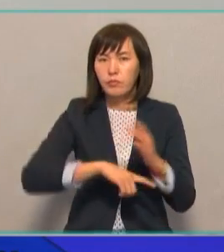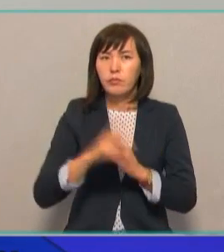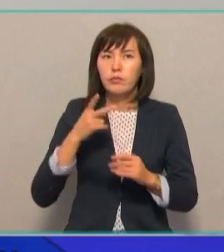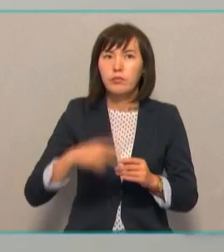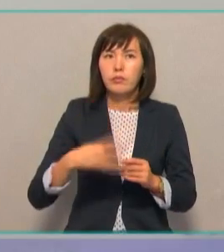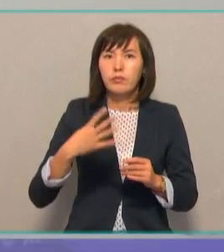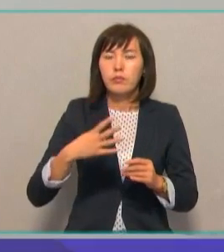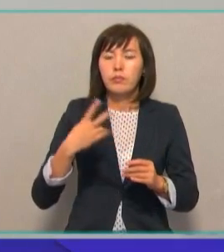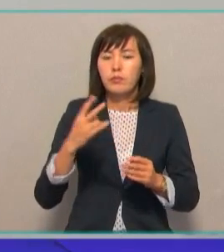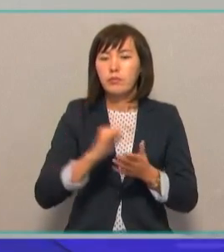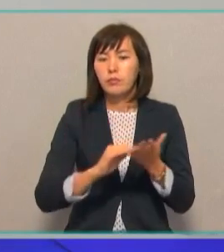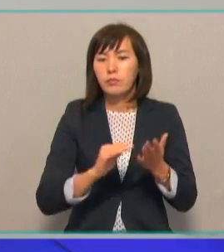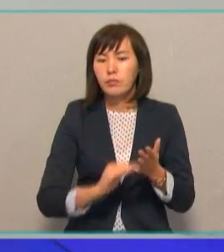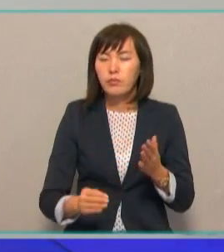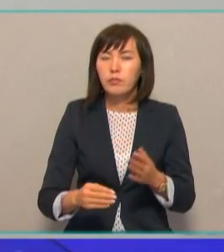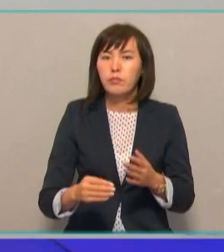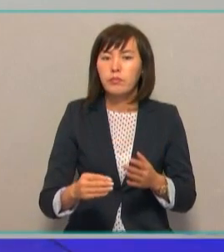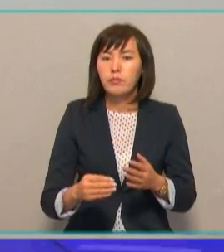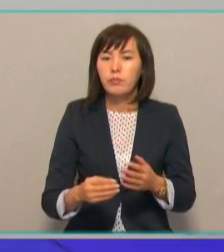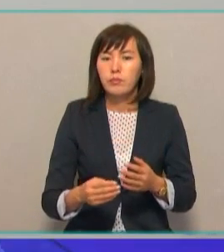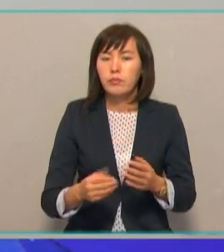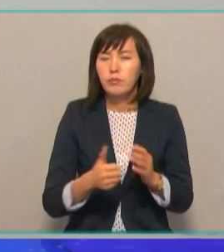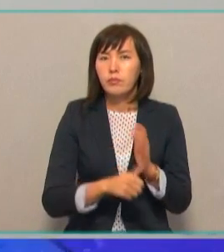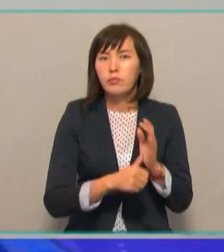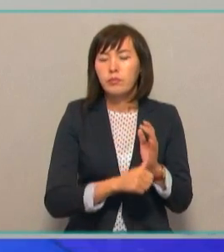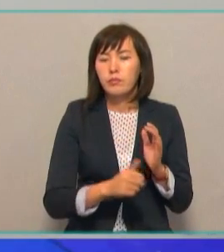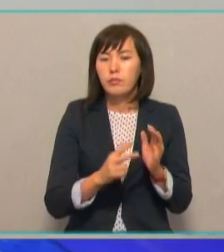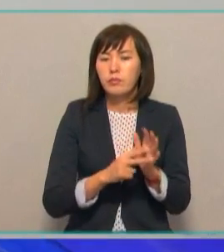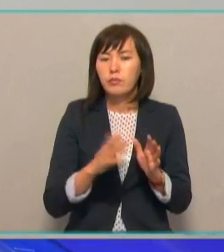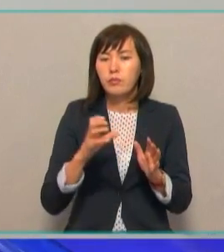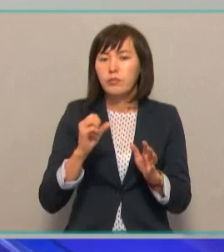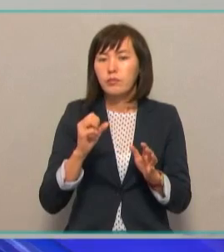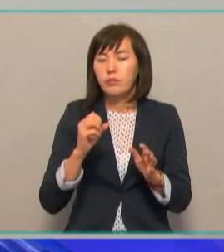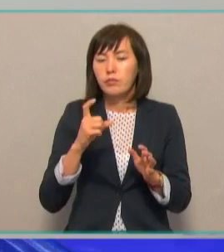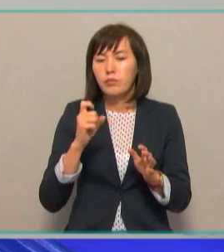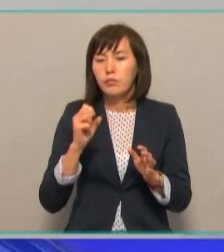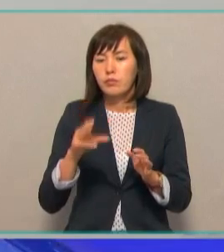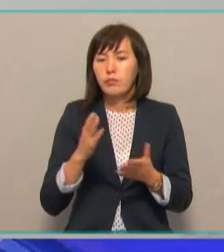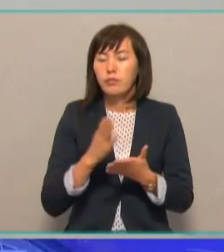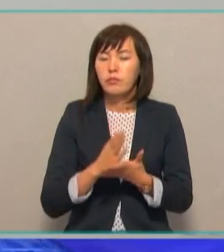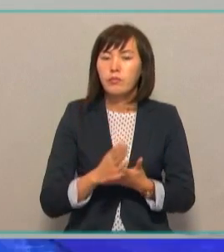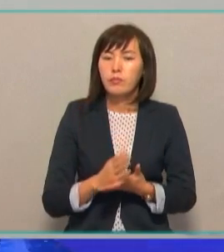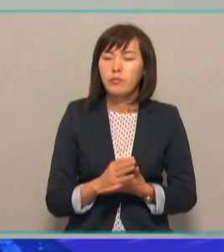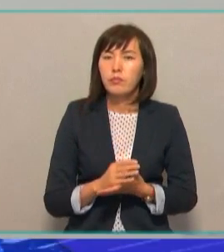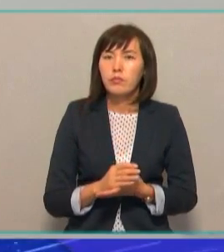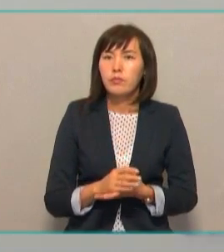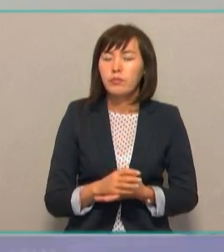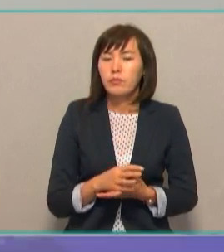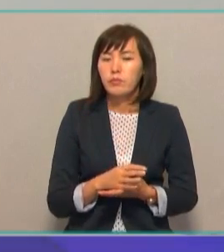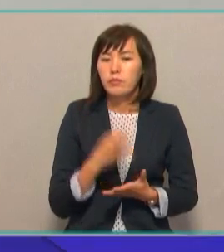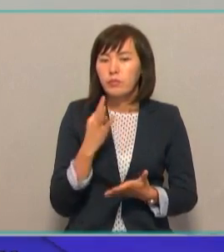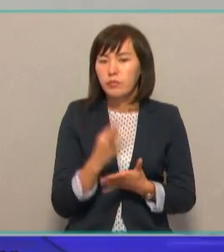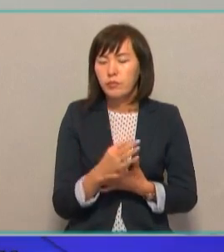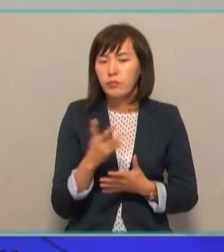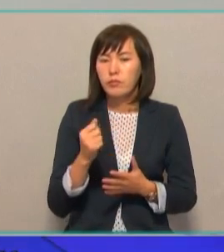хат түскен екен. Соның ішінде ДХАТ 668 хат түскен. Айын оның жауап берілген